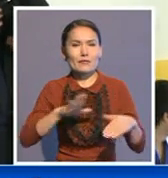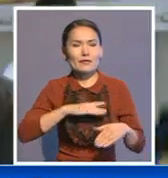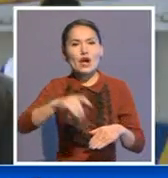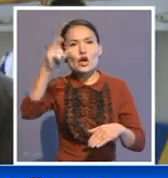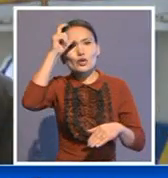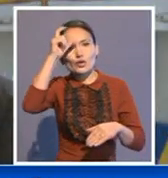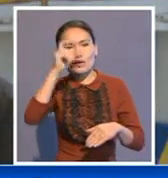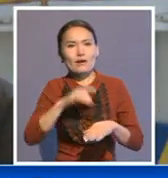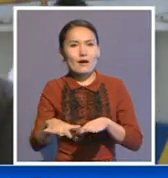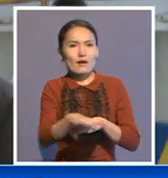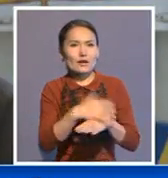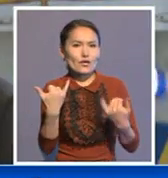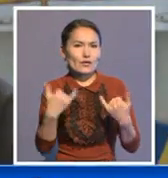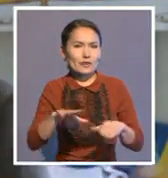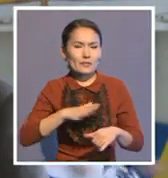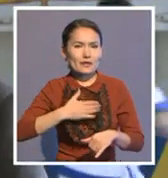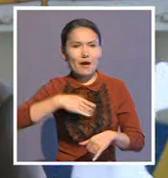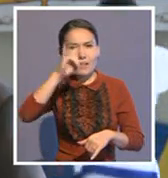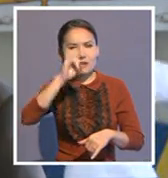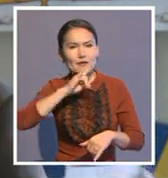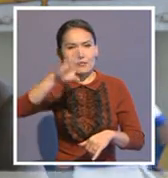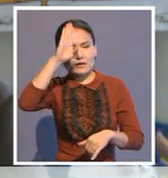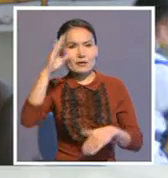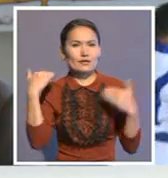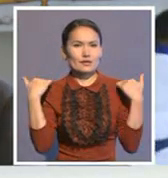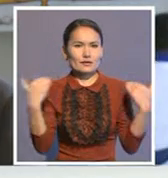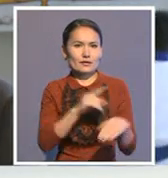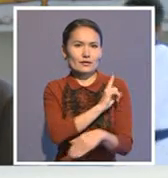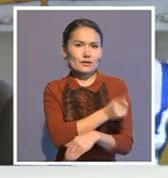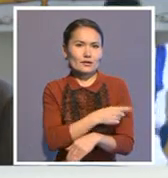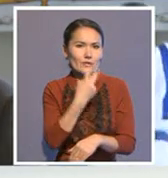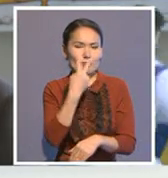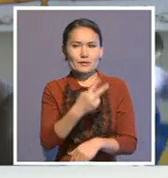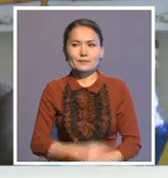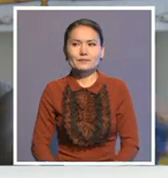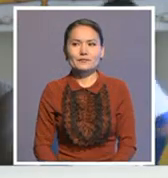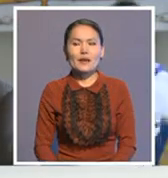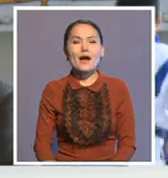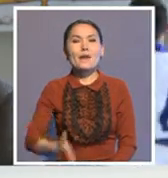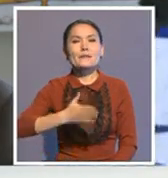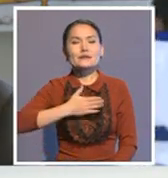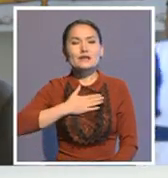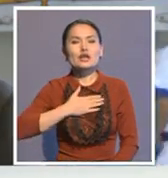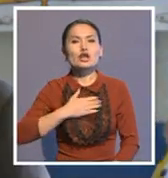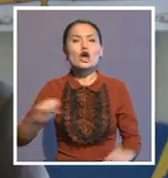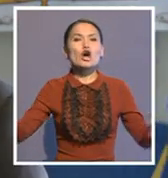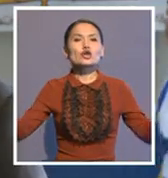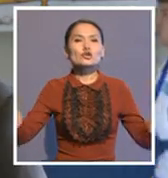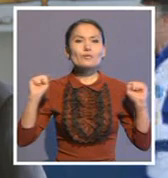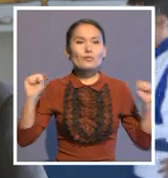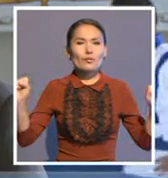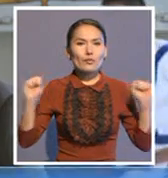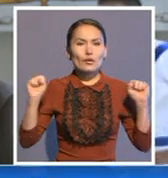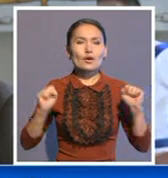қағысты. Түркия мемлекетінде алғаш рет ұлттық спорт өнеріміз қазақ күресінен Түркияда оқып жатқан қазақ